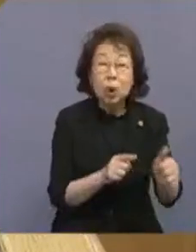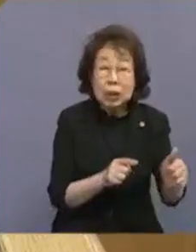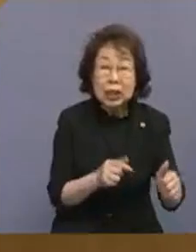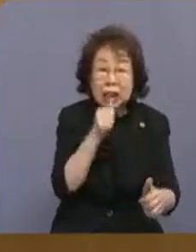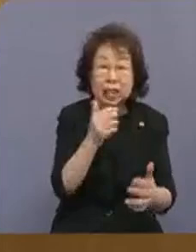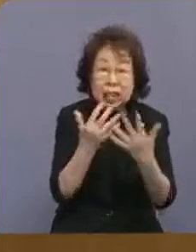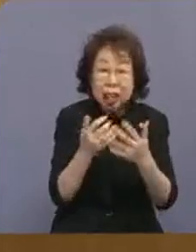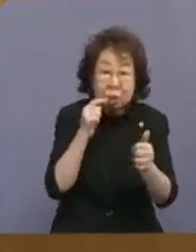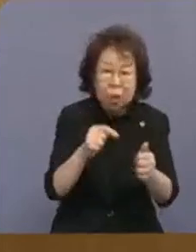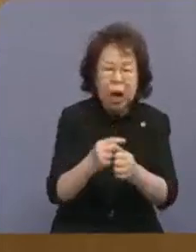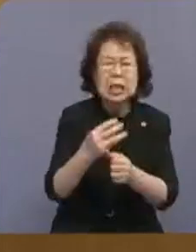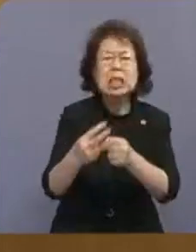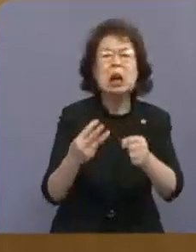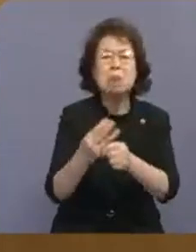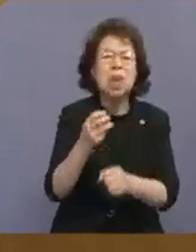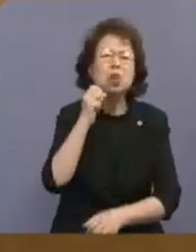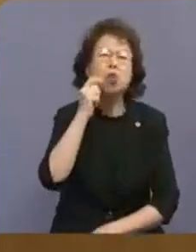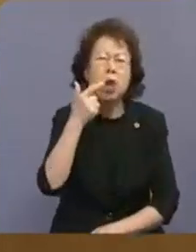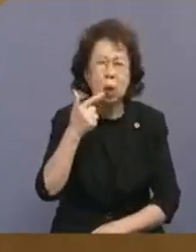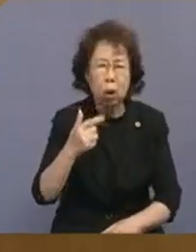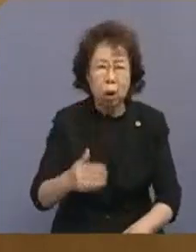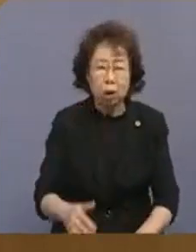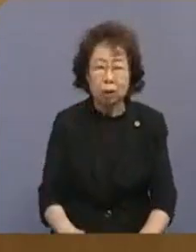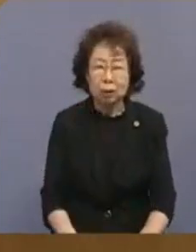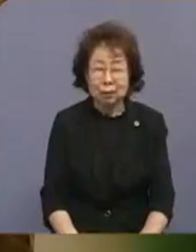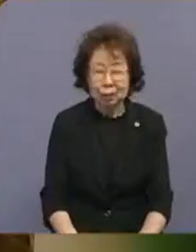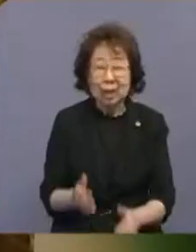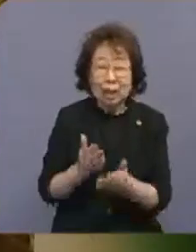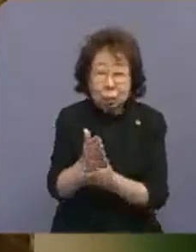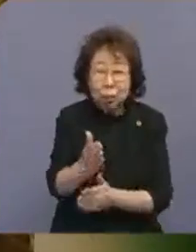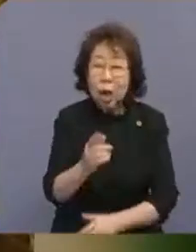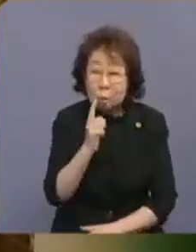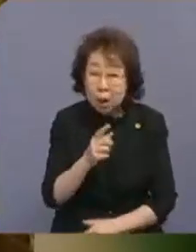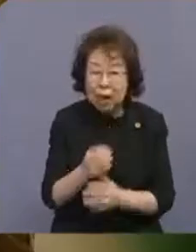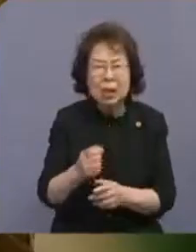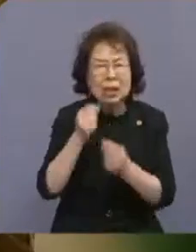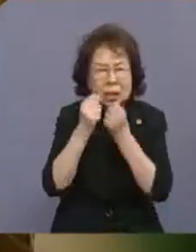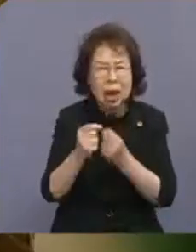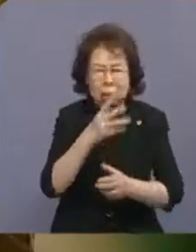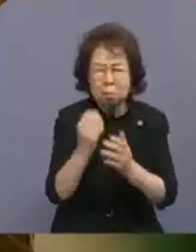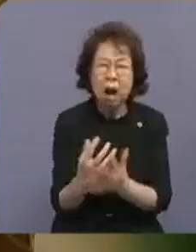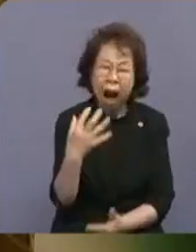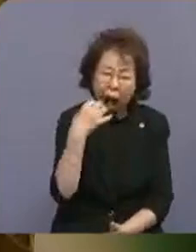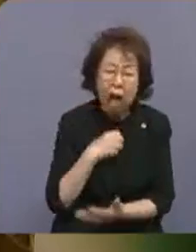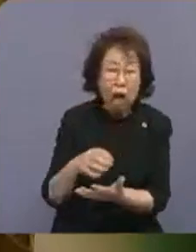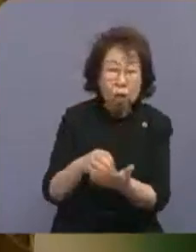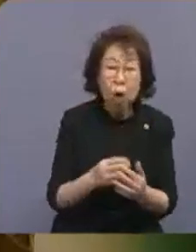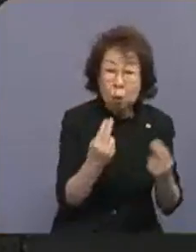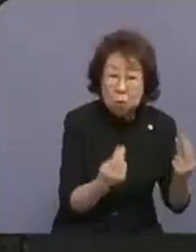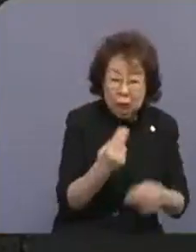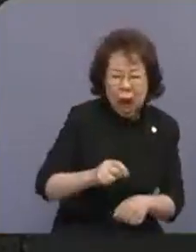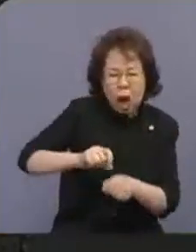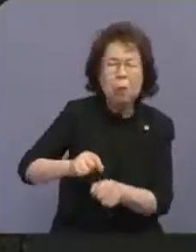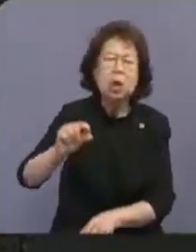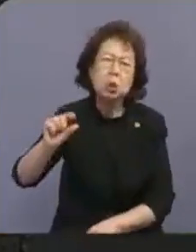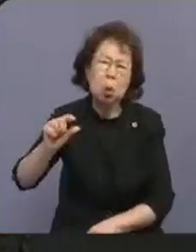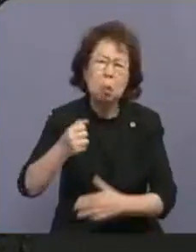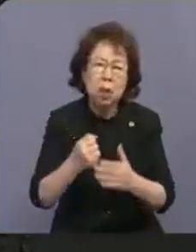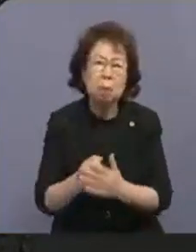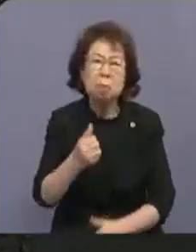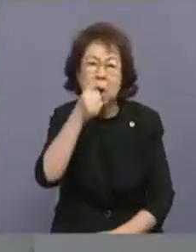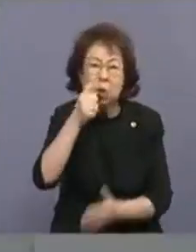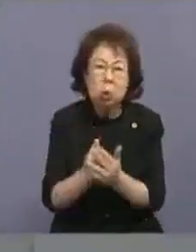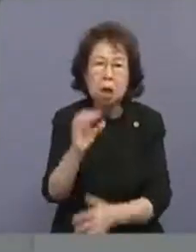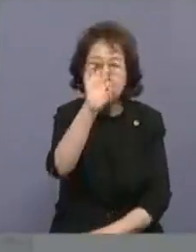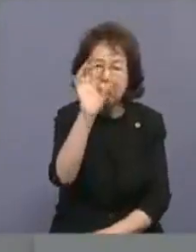내려진 처벌은 징역 3년 6개월 전문가들은 사기의 땅이 거둬들이는 수익에 비해 처벌이 약해 범행이